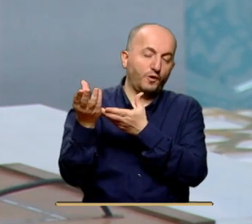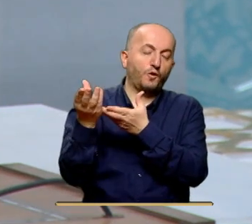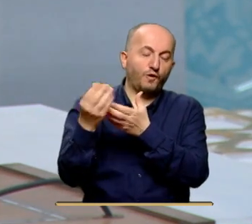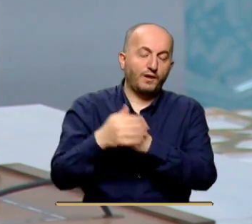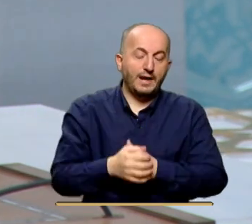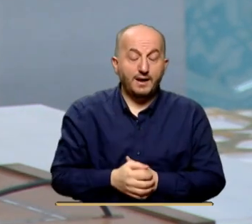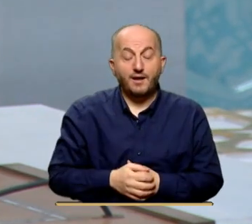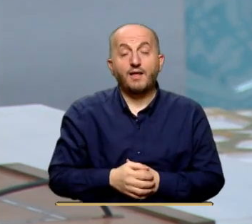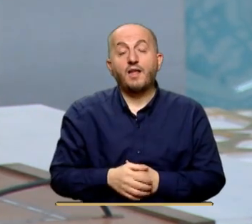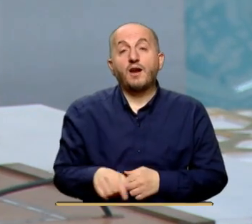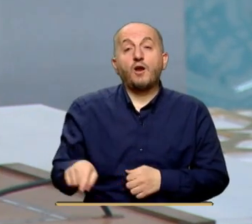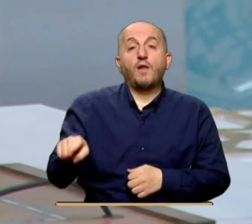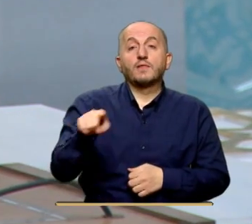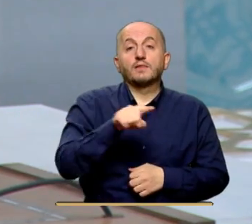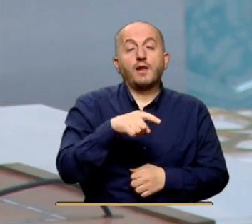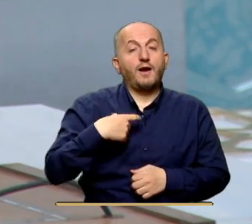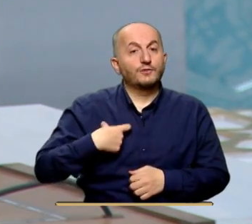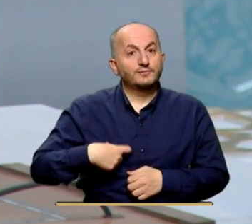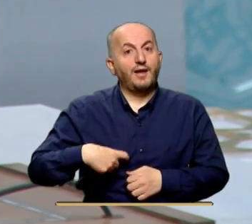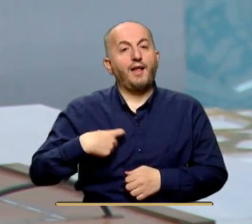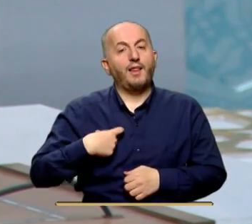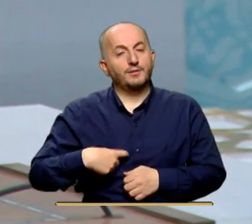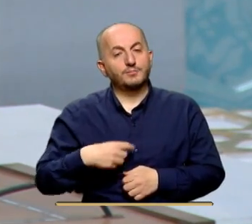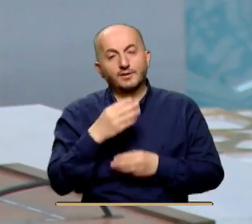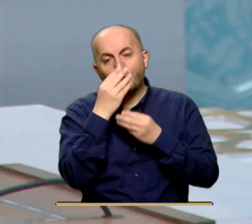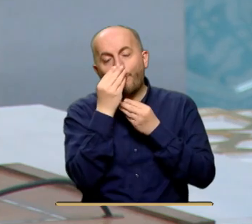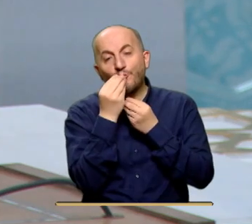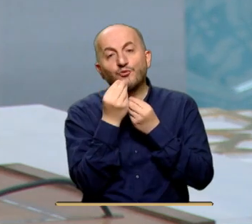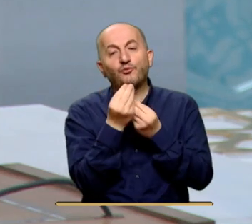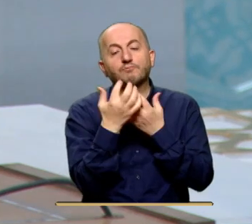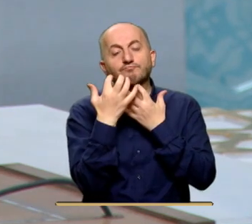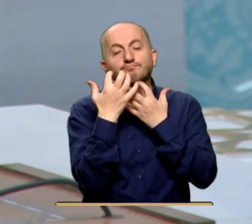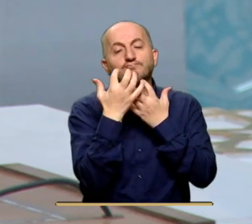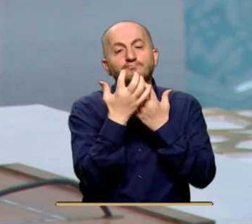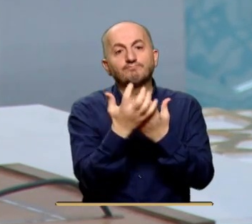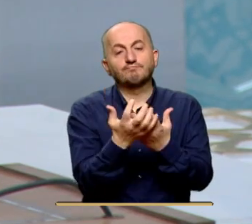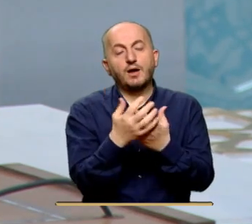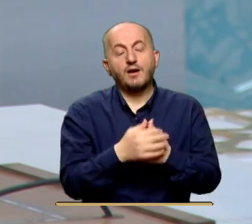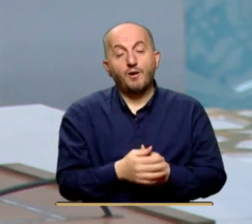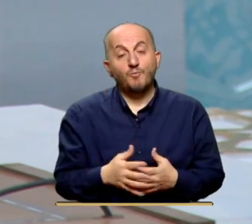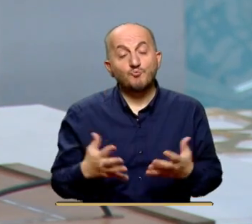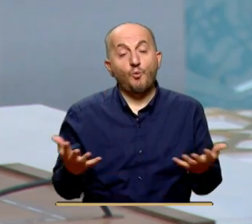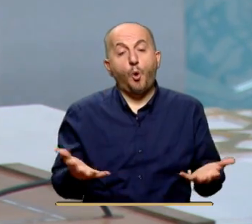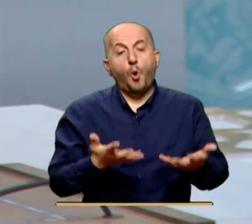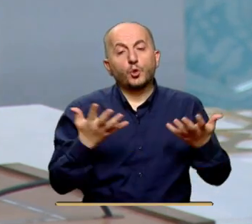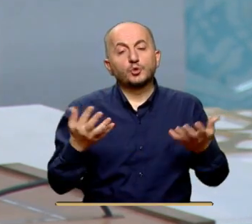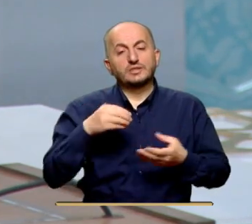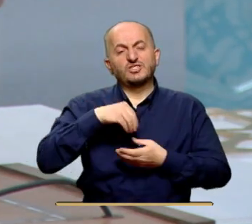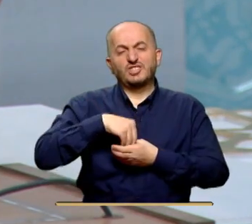rızıklandırılıyorlar. Yani onlar özel bir iltifat, nimet, bolluğu